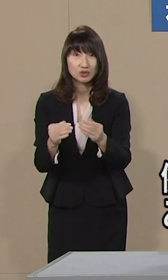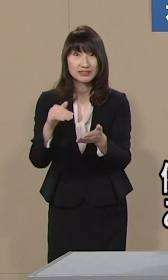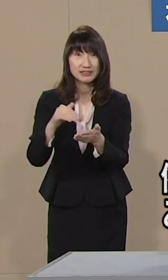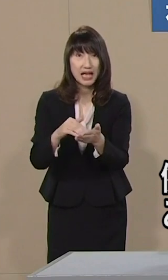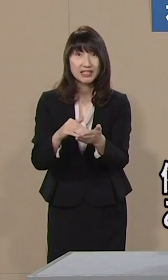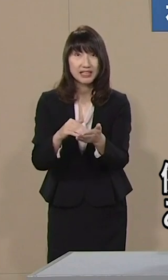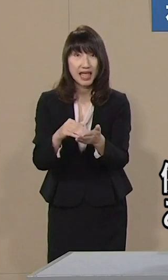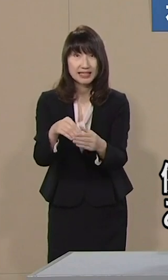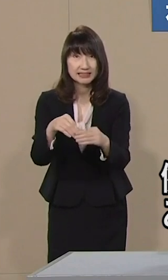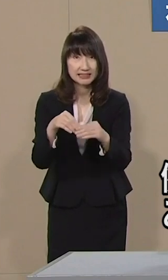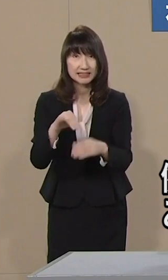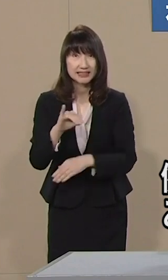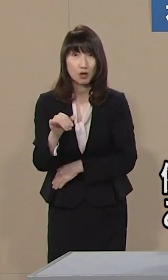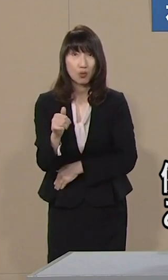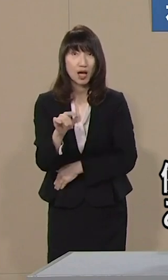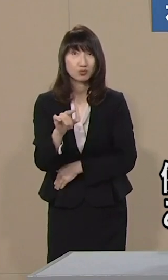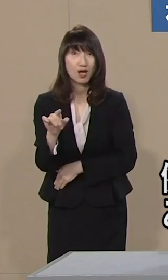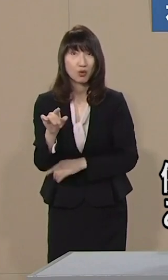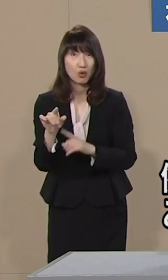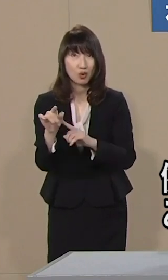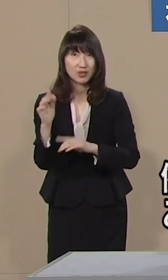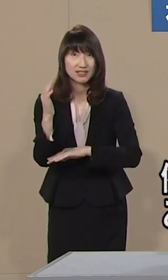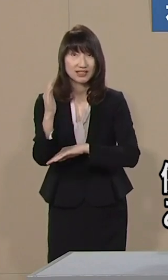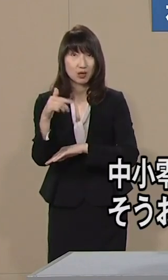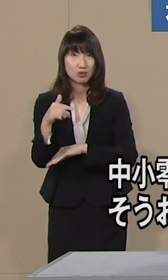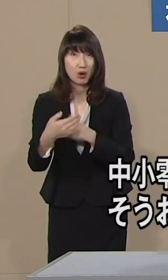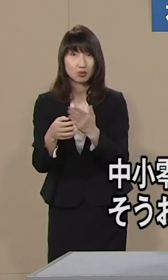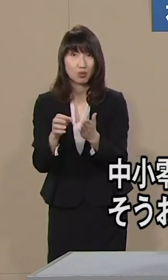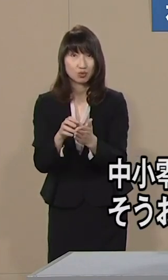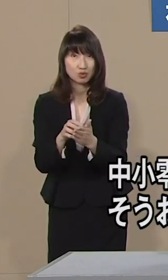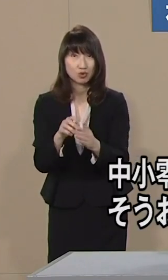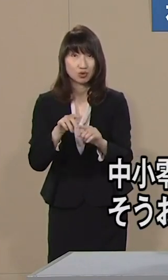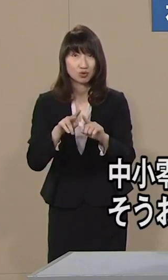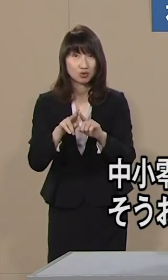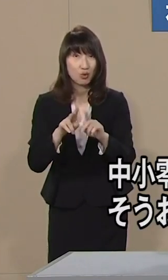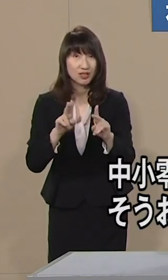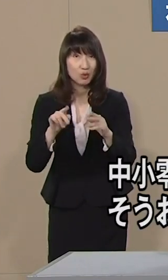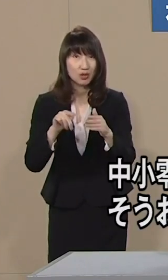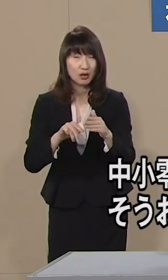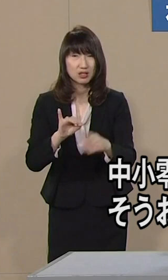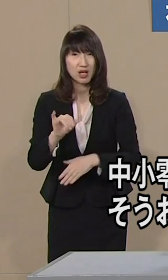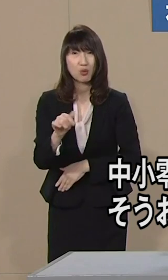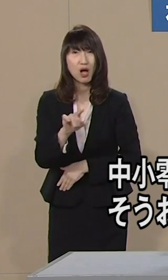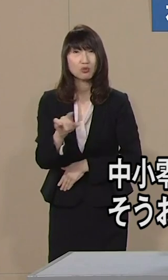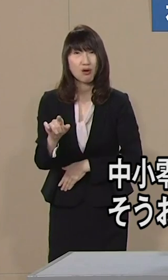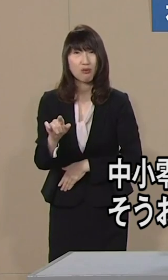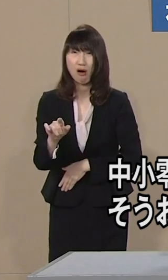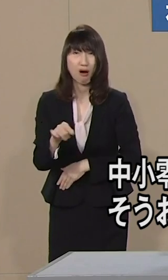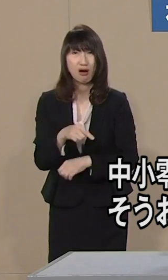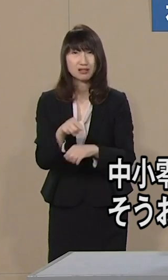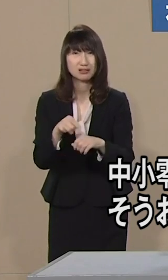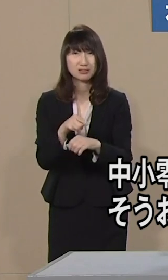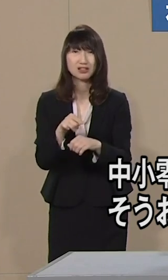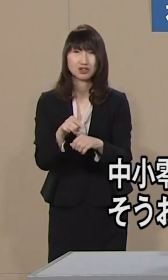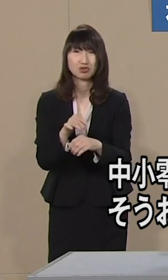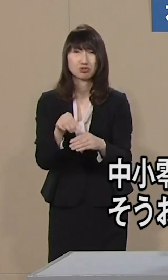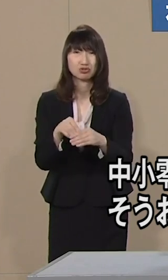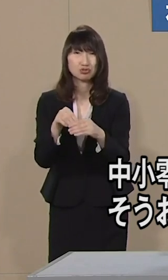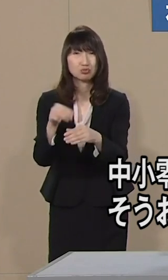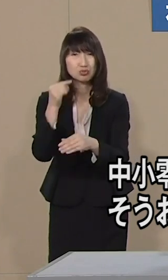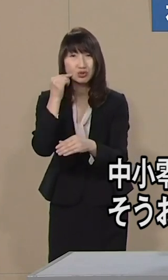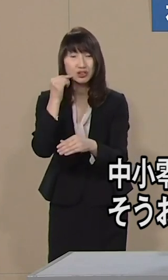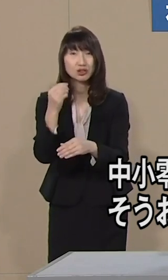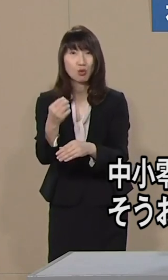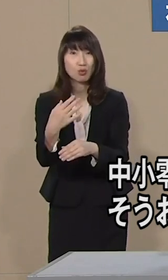賃金1,500円これを政府が保証します中小零細で1500円など対応できないそうおっしゃる